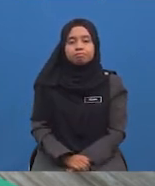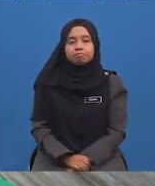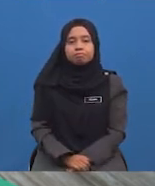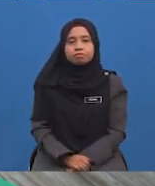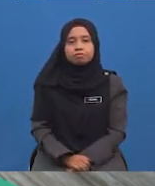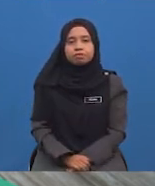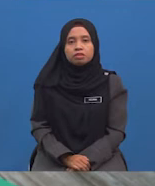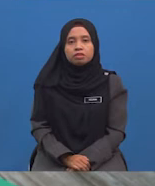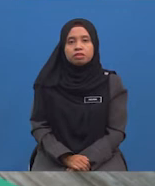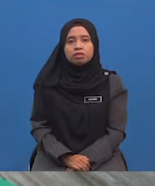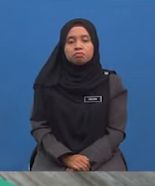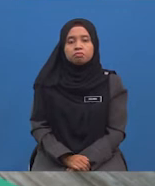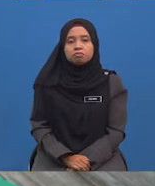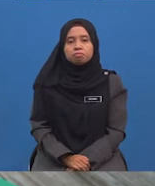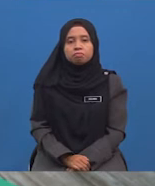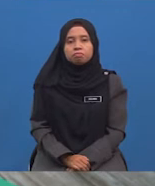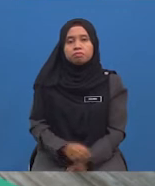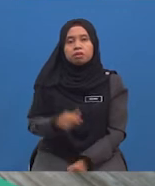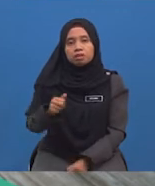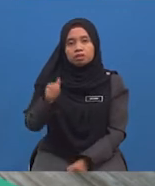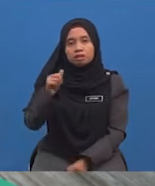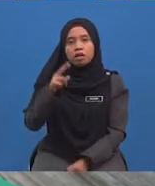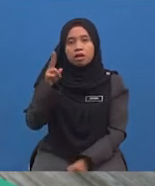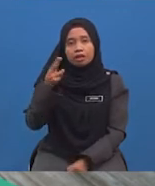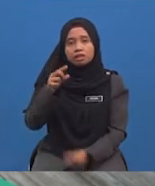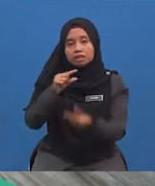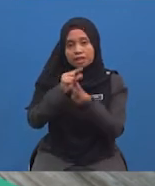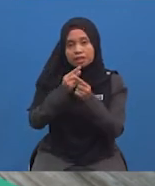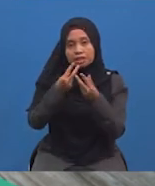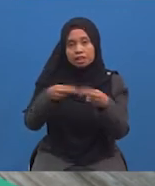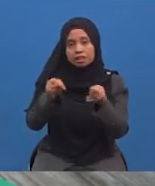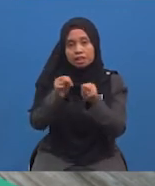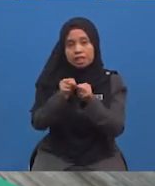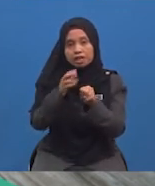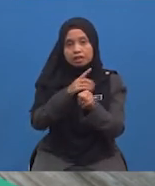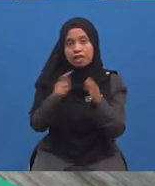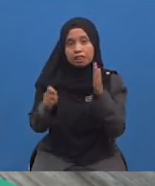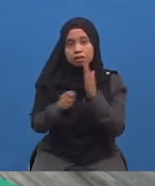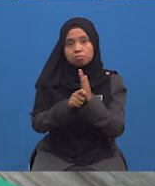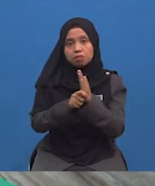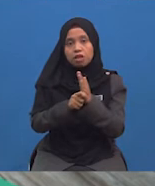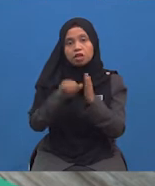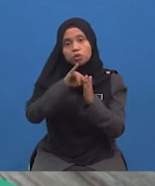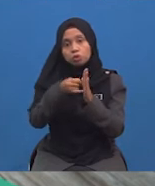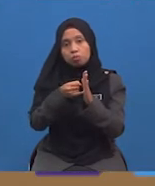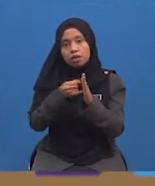Kerana anda hanya menggantikan nilai dan menambah jumlah isi padu bongkah tersebut.